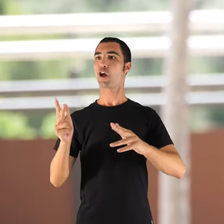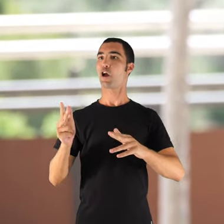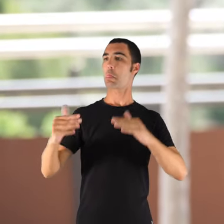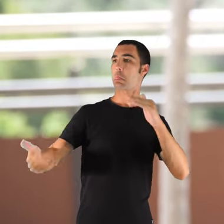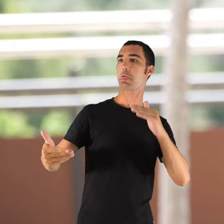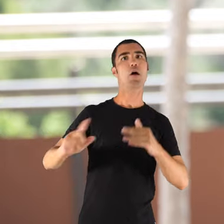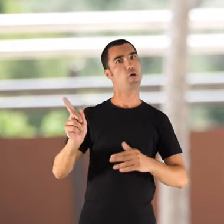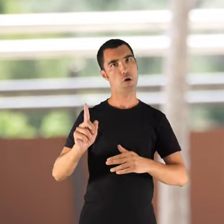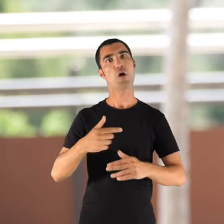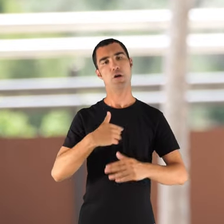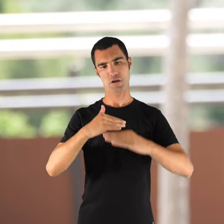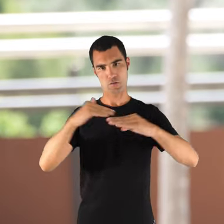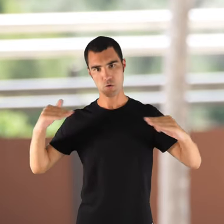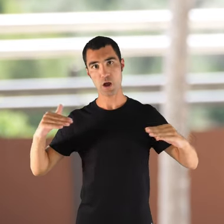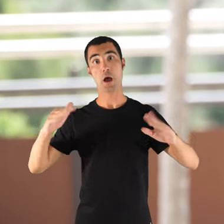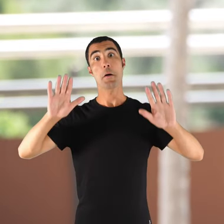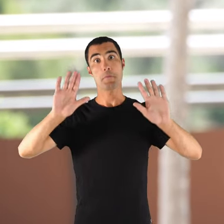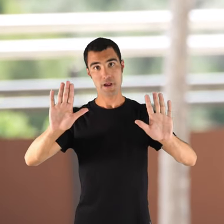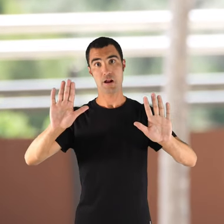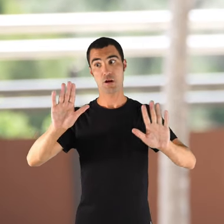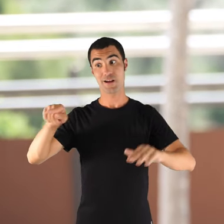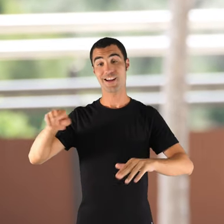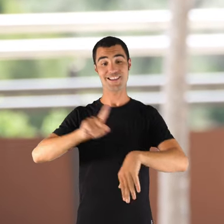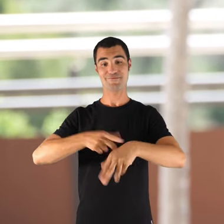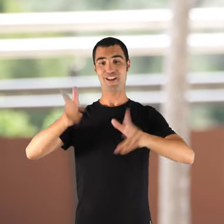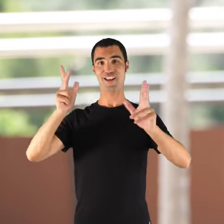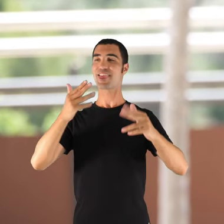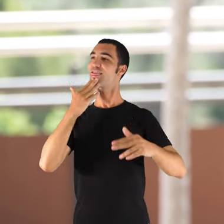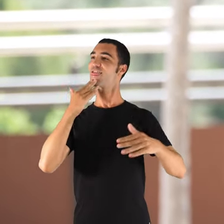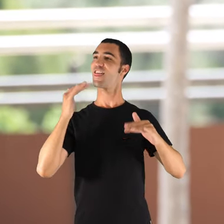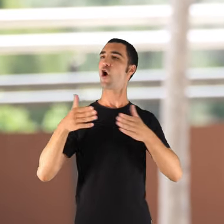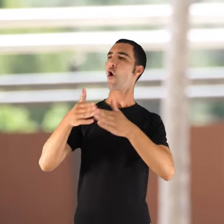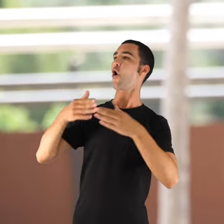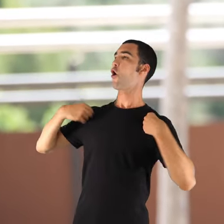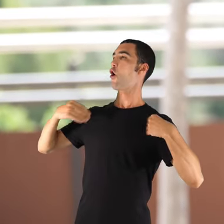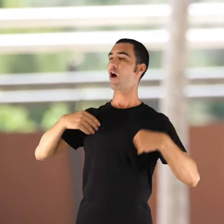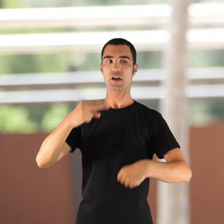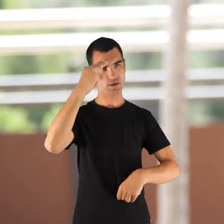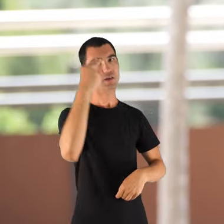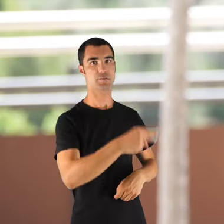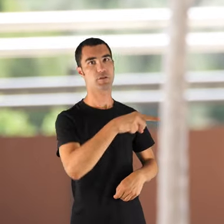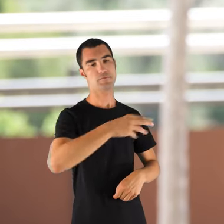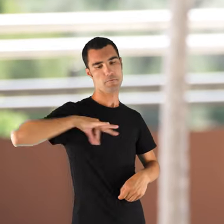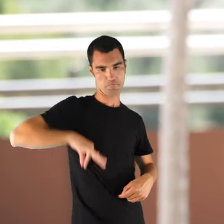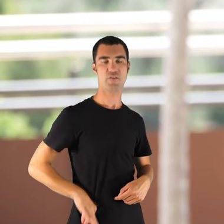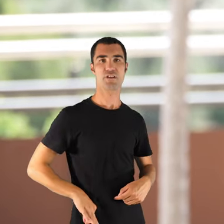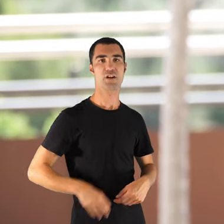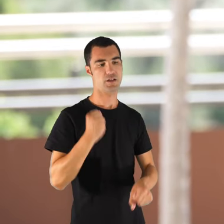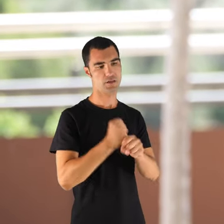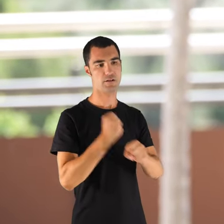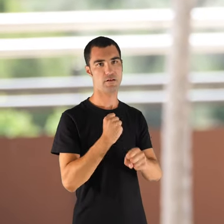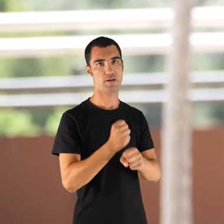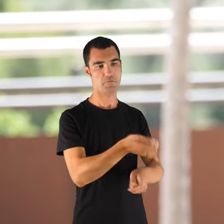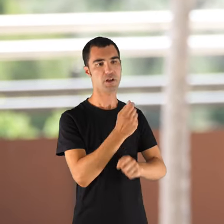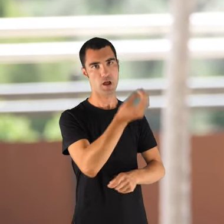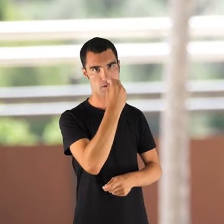de respecte del recreista que ara en el professional que s'hi ha de guanyar la vida. El recreista